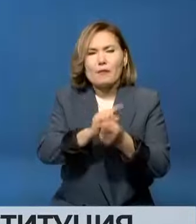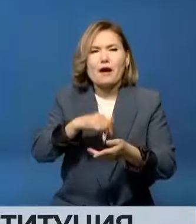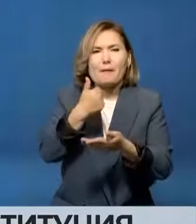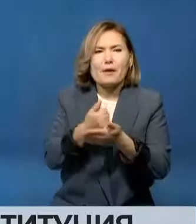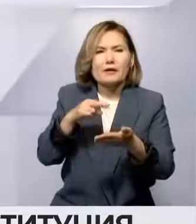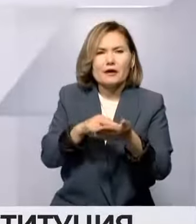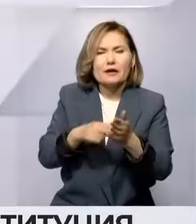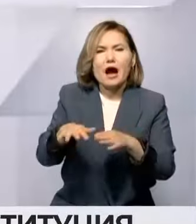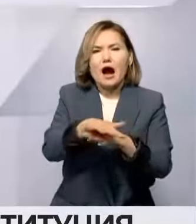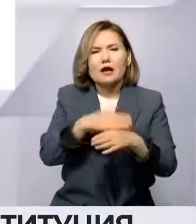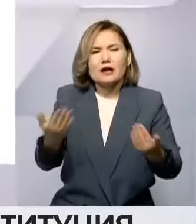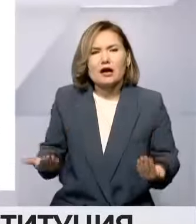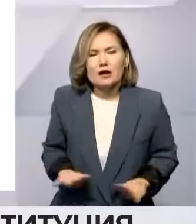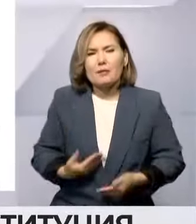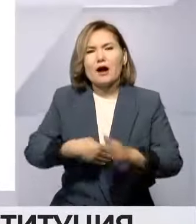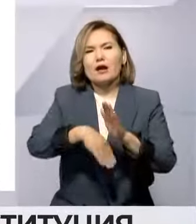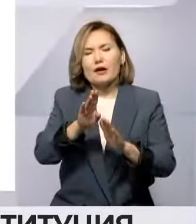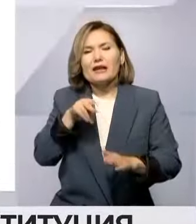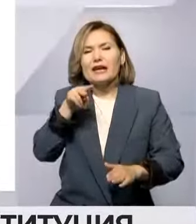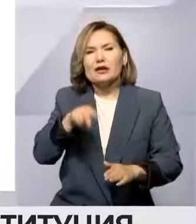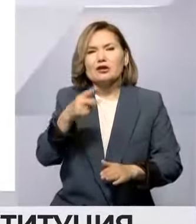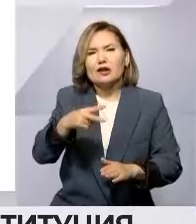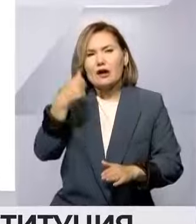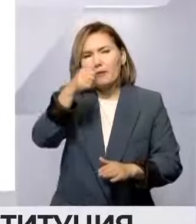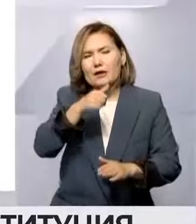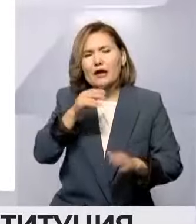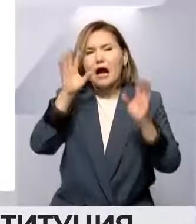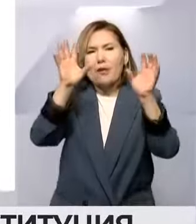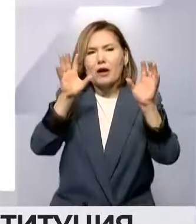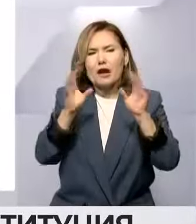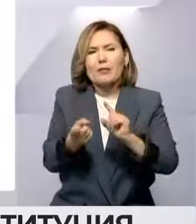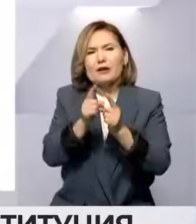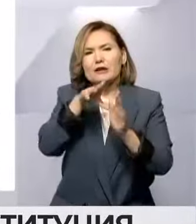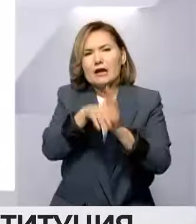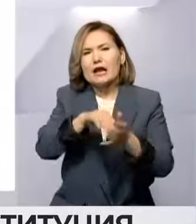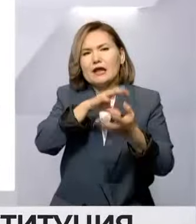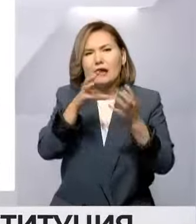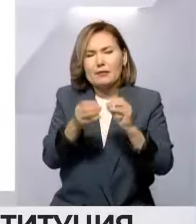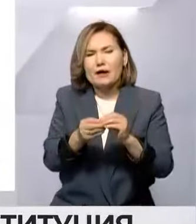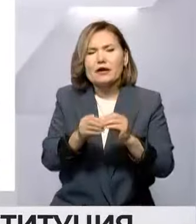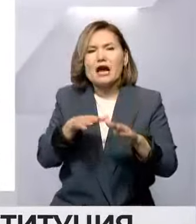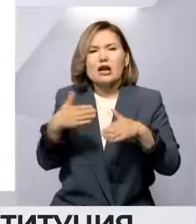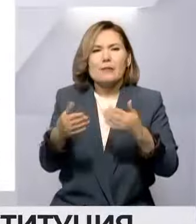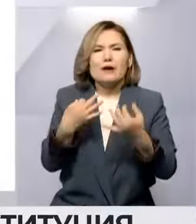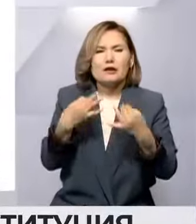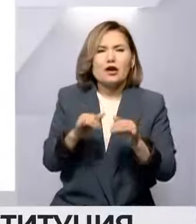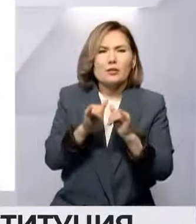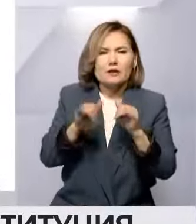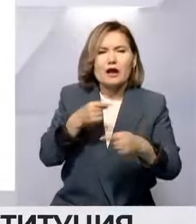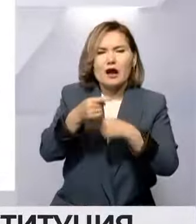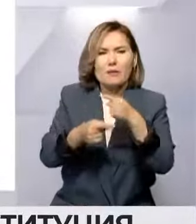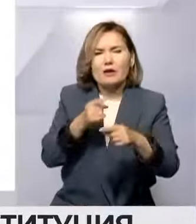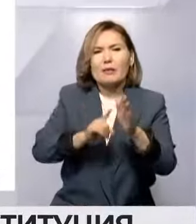мақсаты халықтың әл-ауқатын жақсарту. 2022 жылғы конституциялық реформаның нәтижесінде жан-жақты демократияландыру